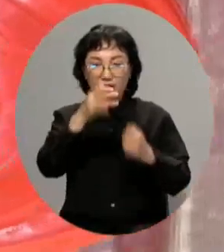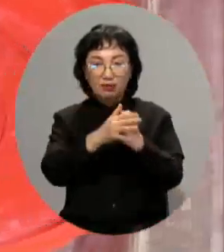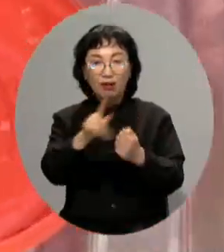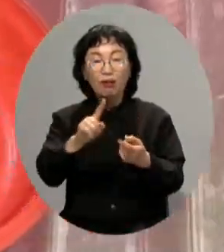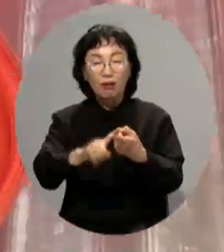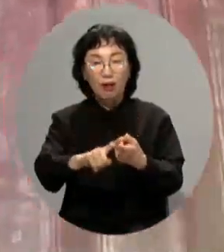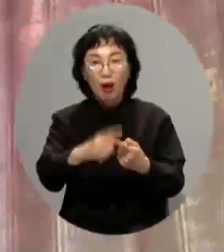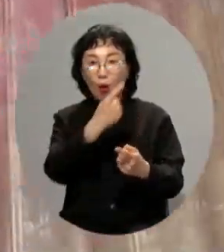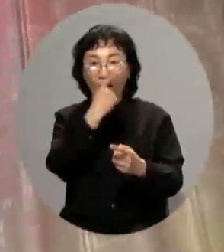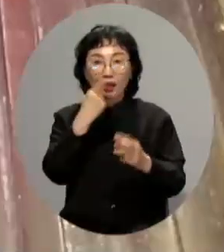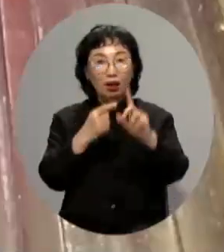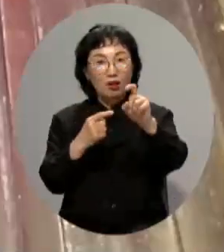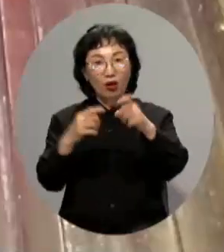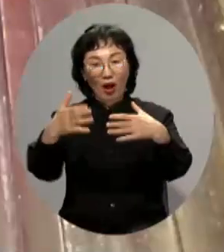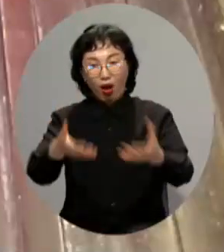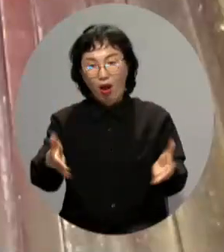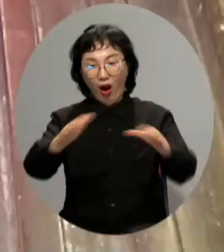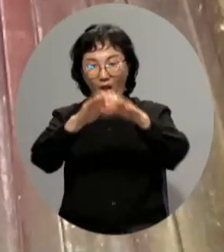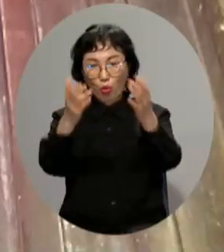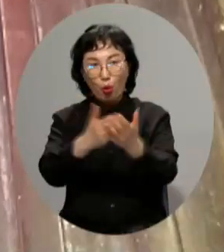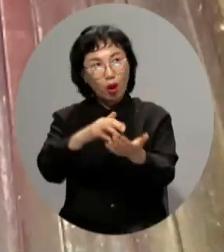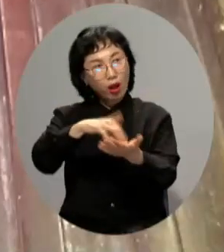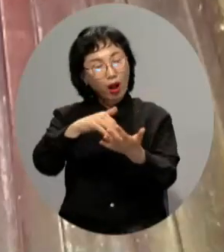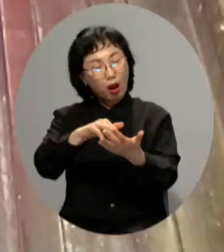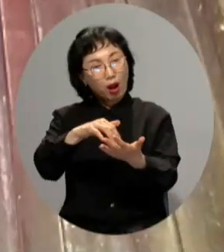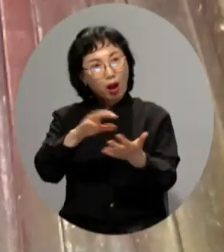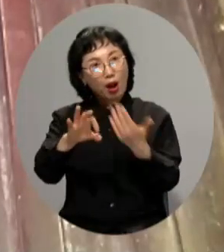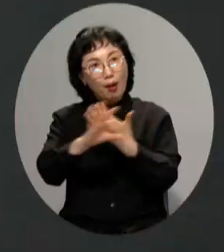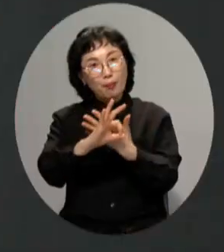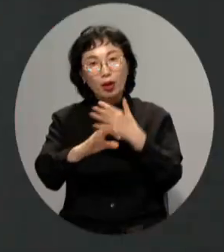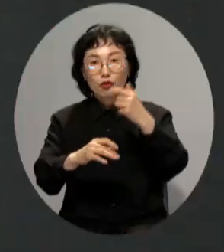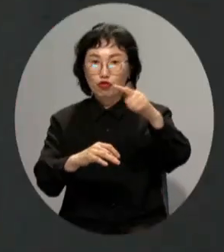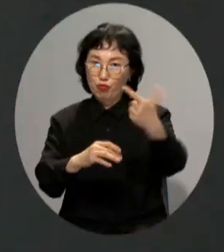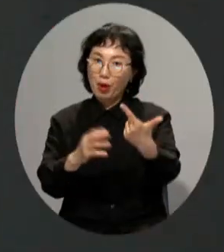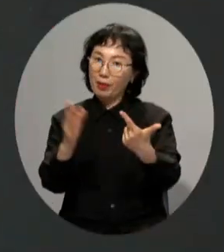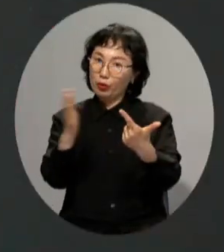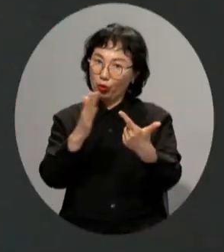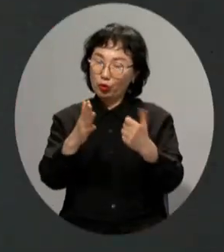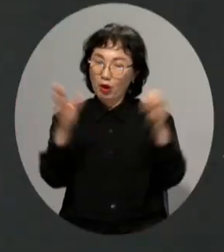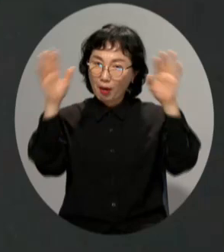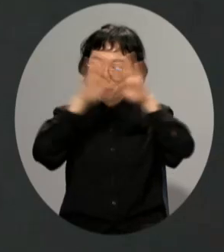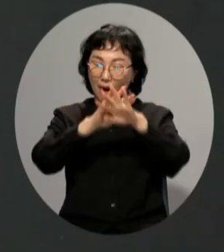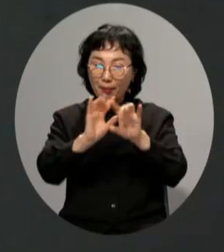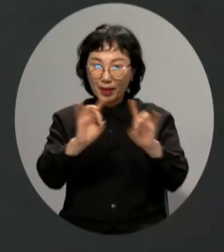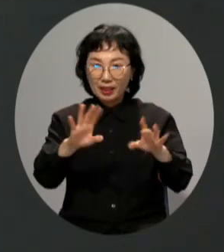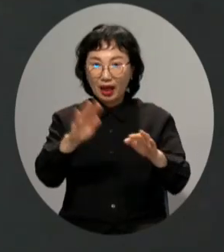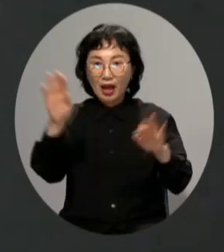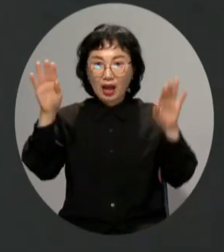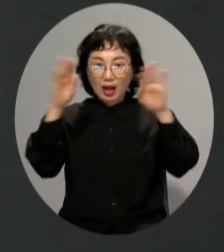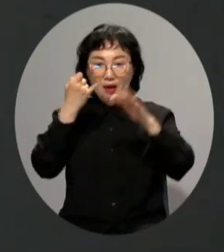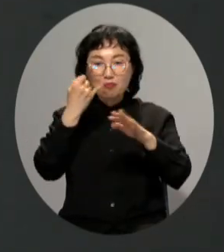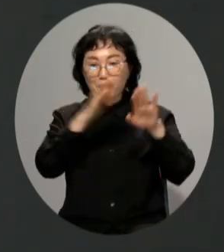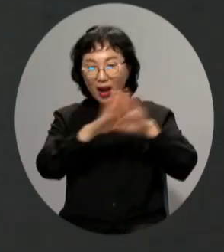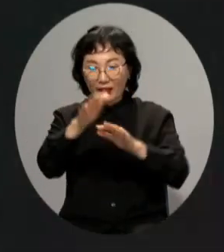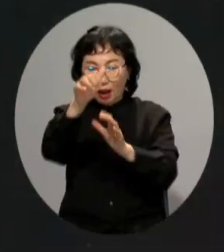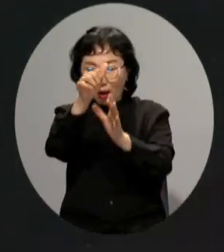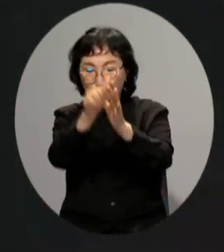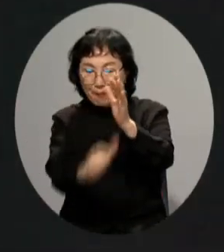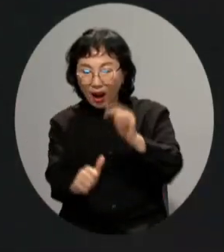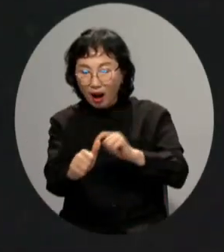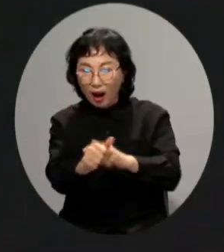확인된 해삼은 11통 시가 600만원 가량입니다 밤마다 바다 밑으로 몰래 잠수부가